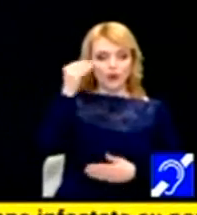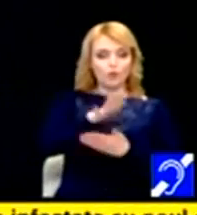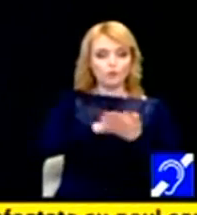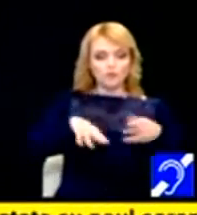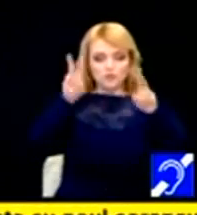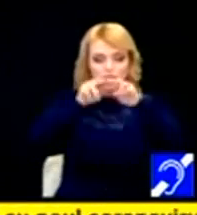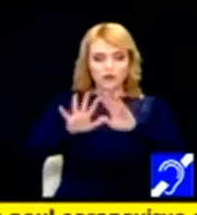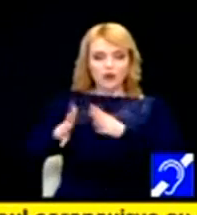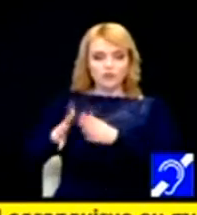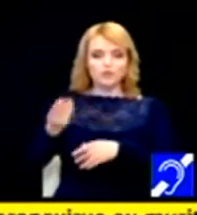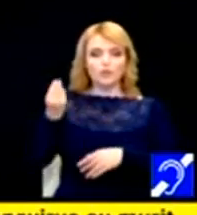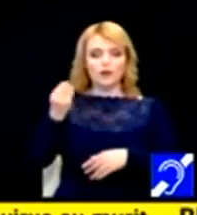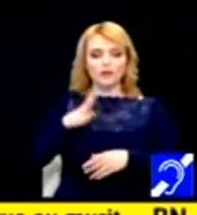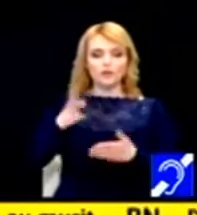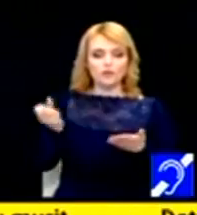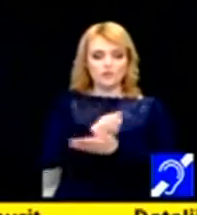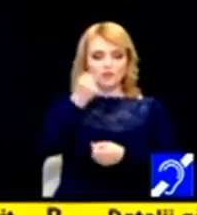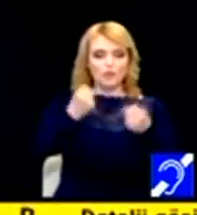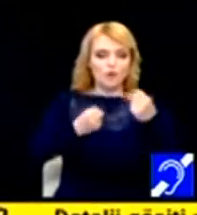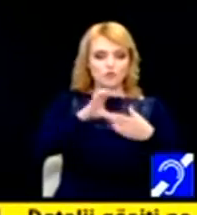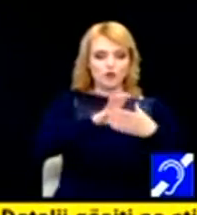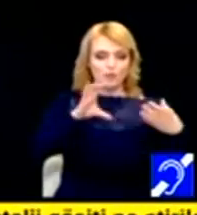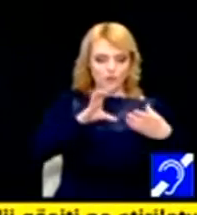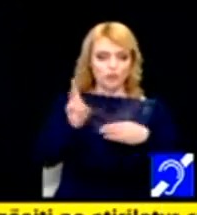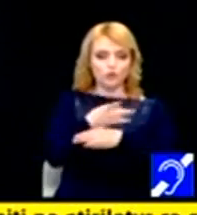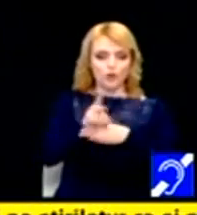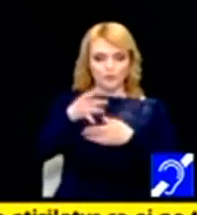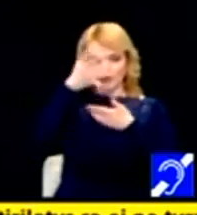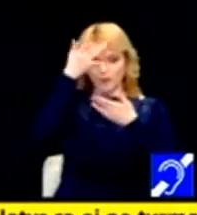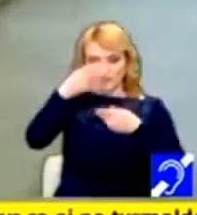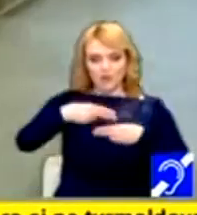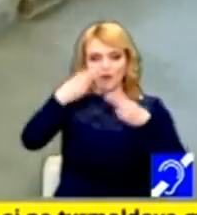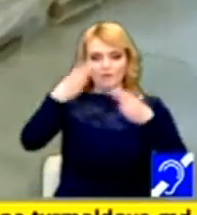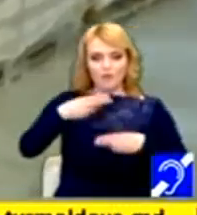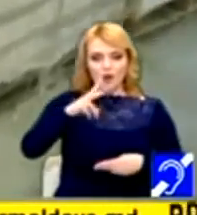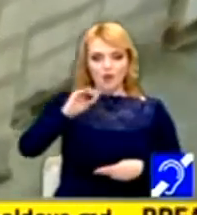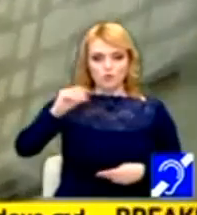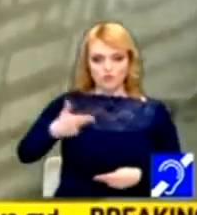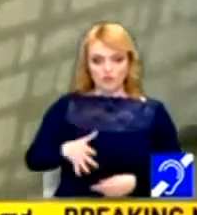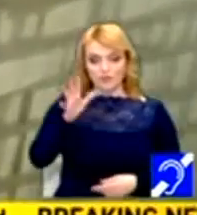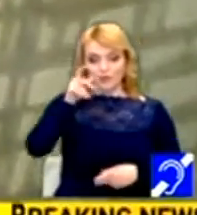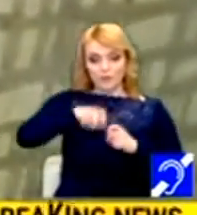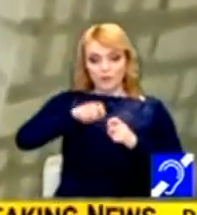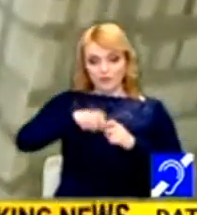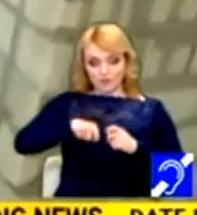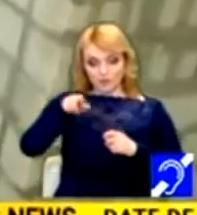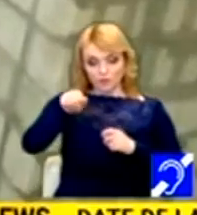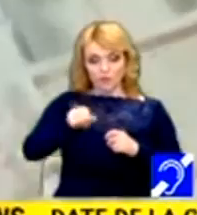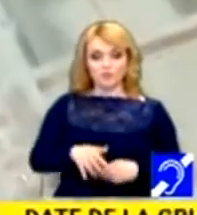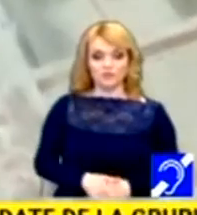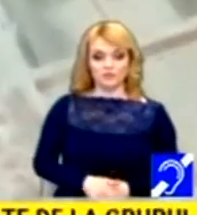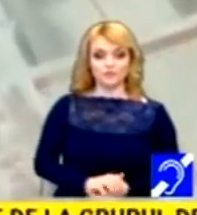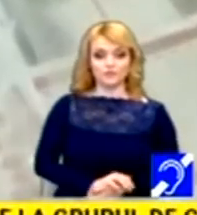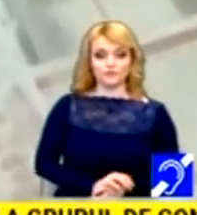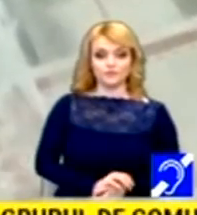cercetările în cazul sumei mari de bani găsită într-un camion în noaptea de Paști la Vama Leușeni. În urma unor percheziții la depozitele aparținând